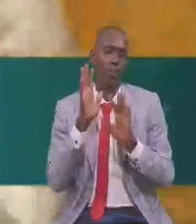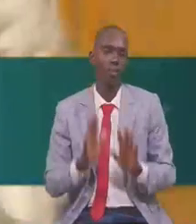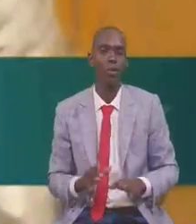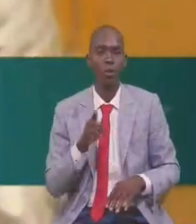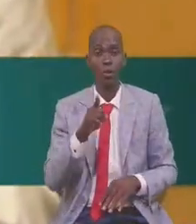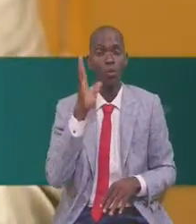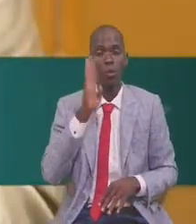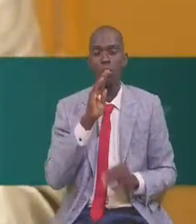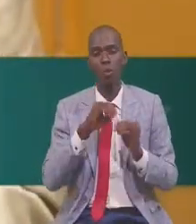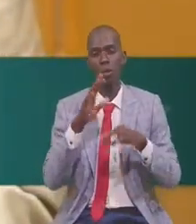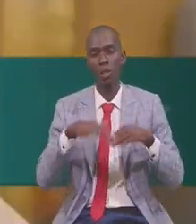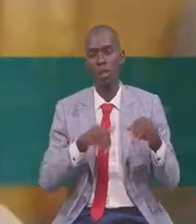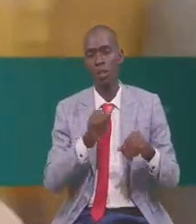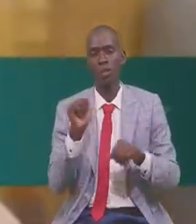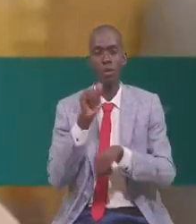de Jésus.